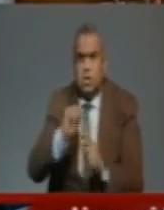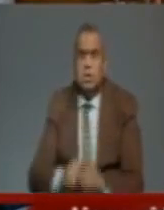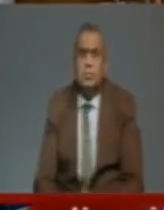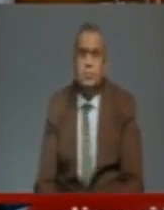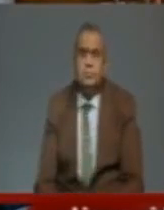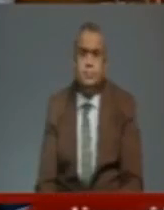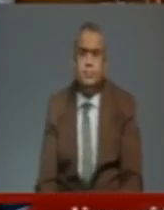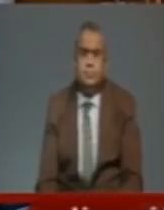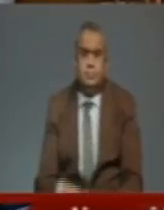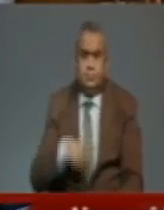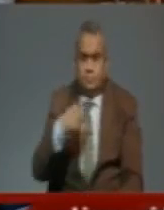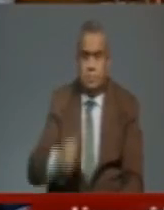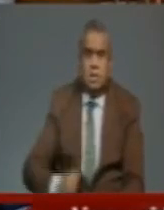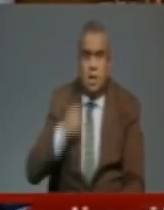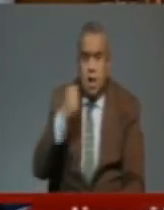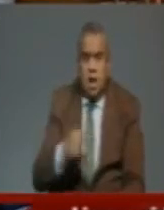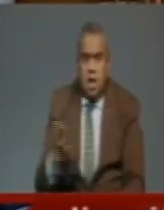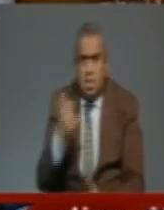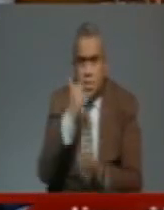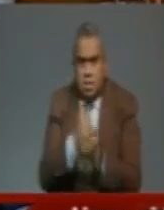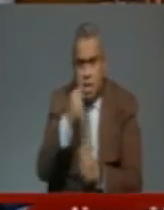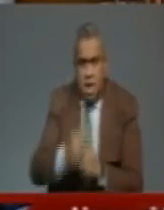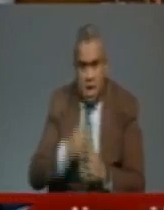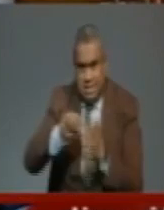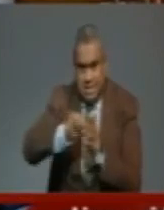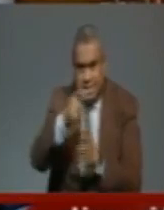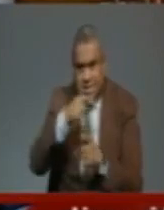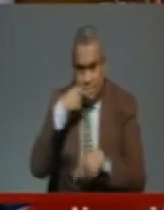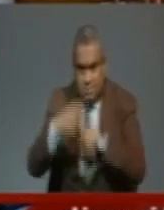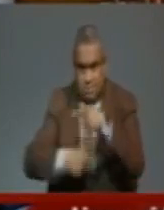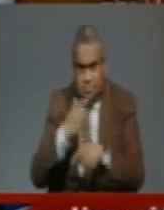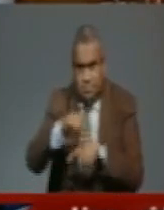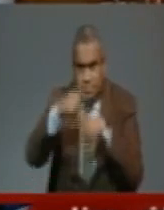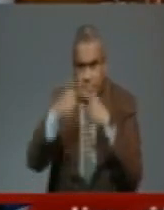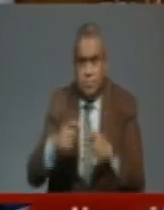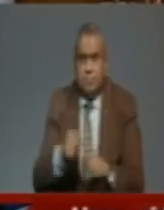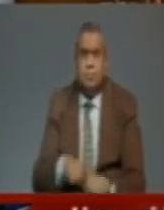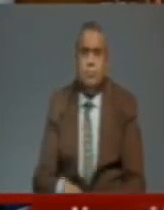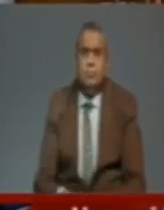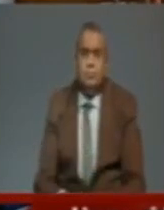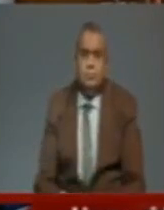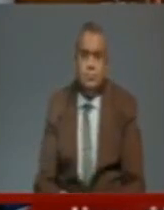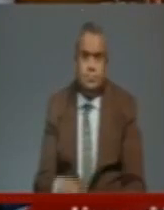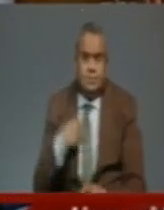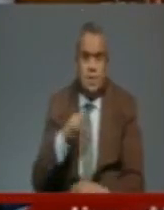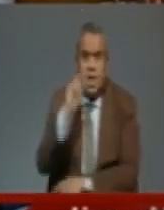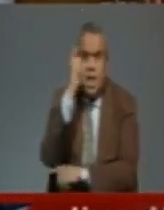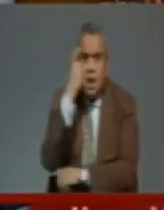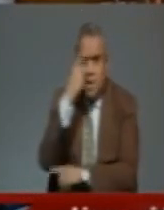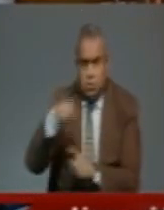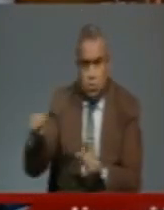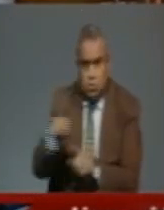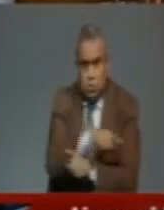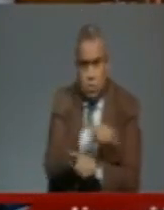ده خط السكه الحديد يا فندم اللي موجود زي ما قلت لحضرتك من طنطا الى المنصوره، ده مزدوج، من المنصوره الى هنا